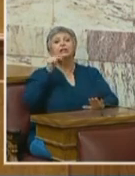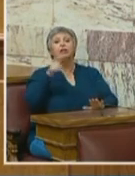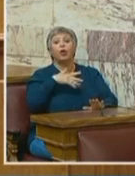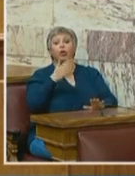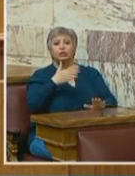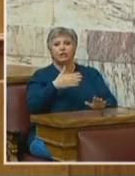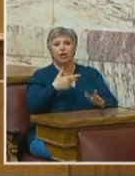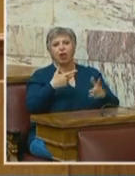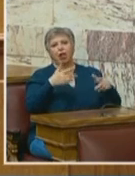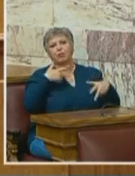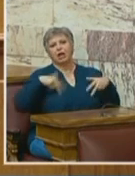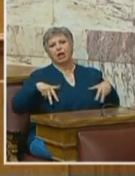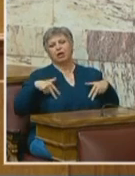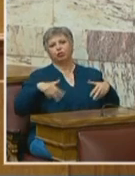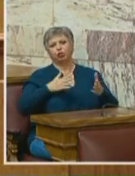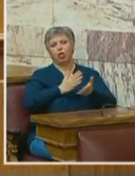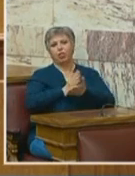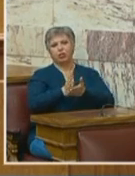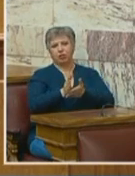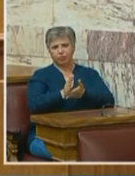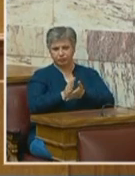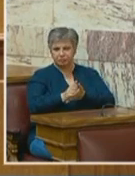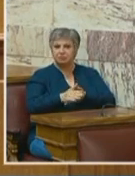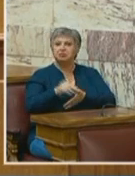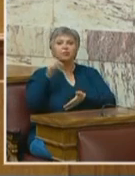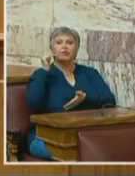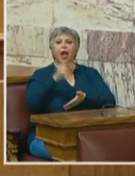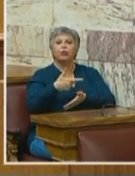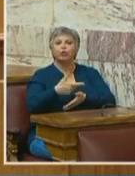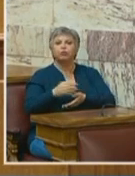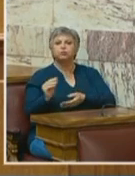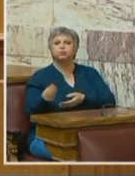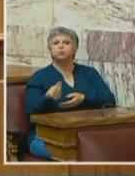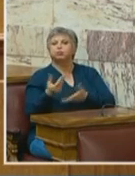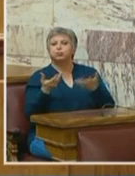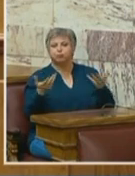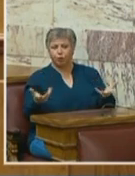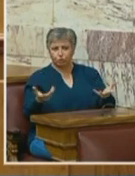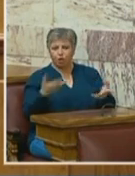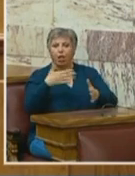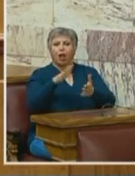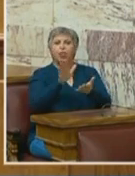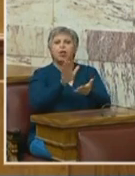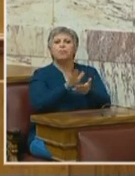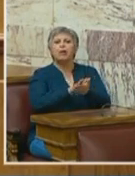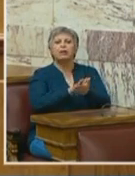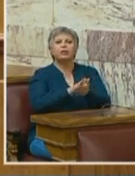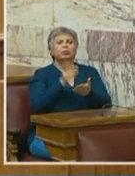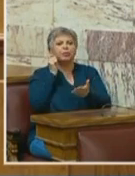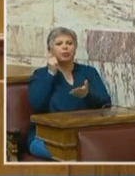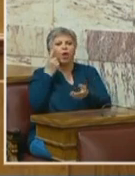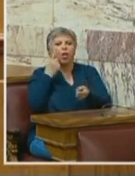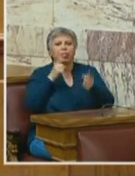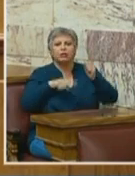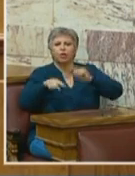Με βάση καταθέσεις άφαντων μαρτύρων και πρωτοφανείς μεθοδεύσεις,